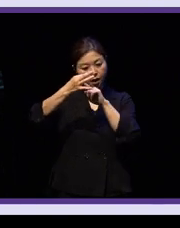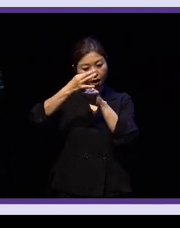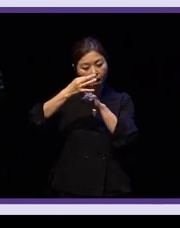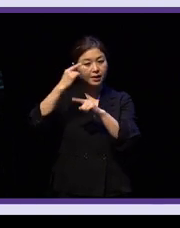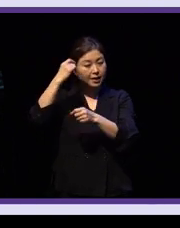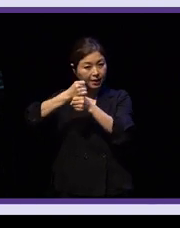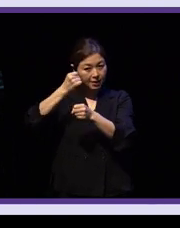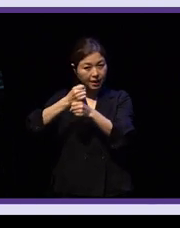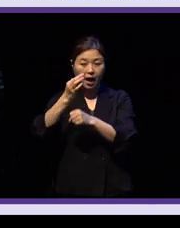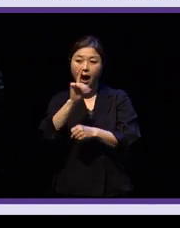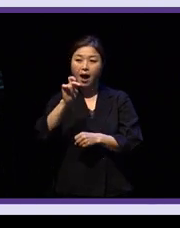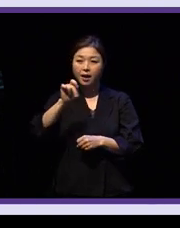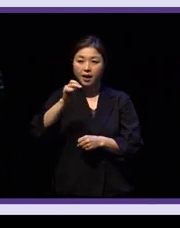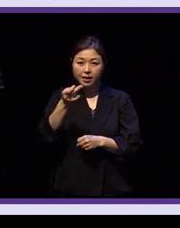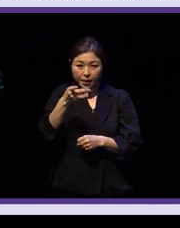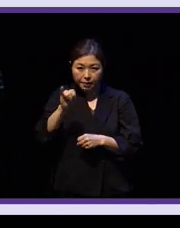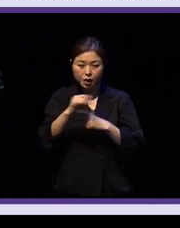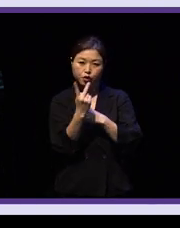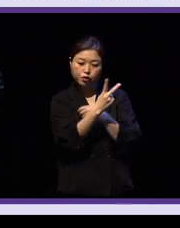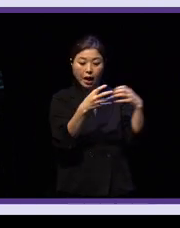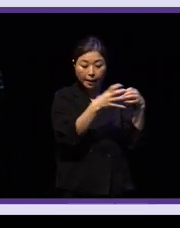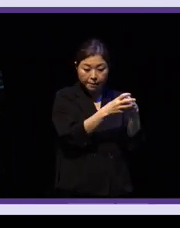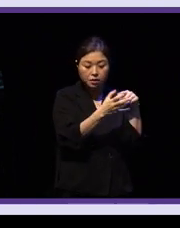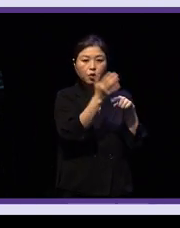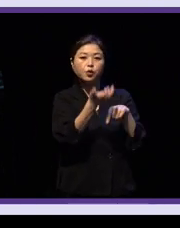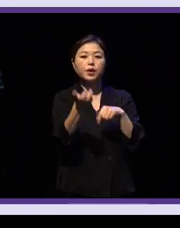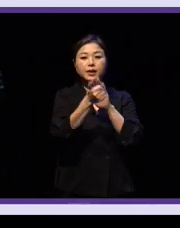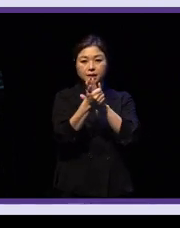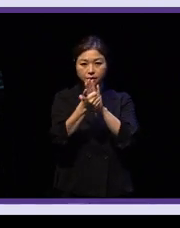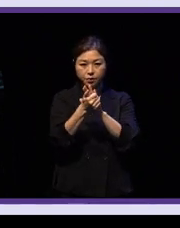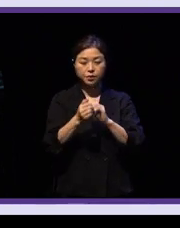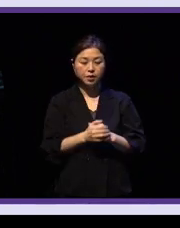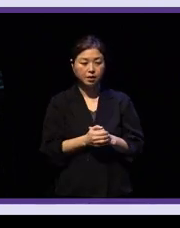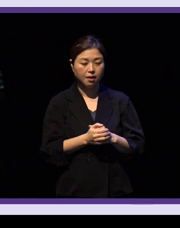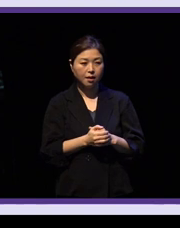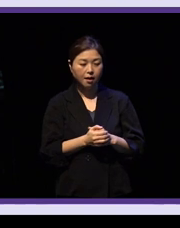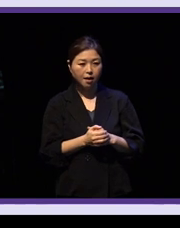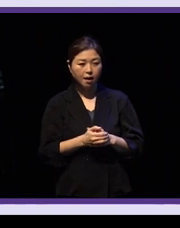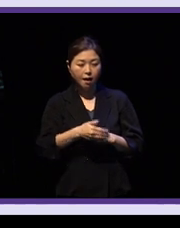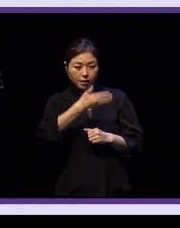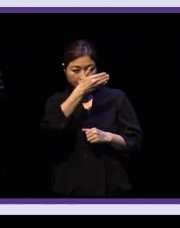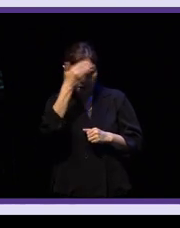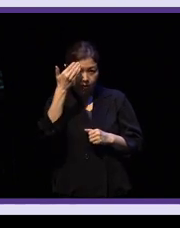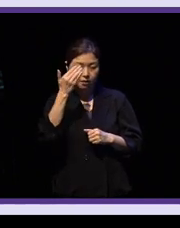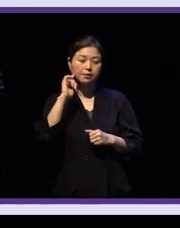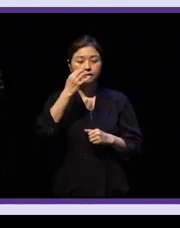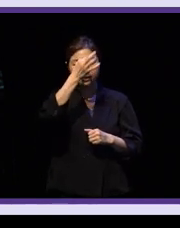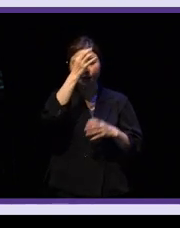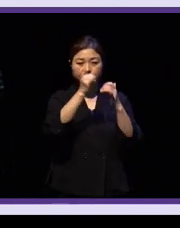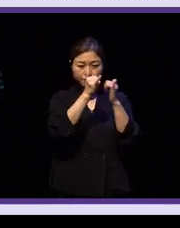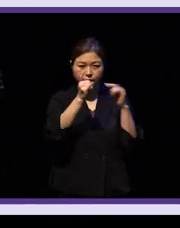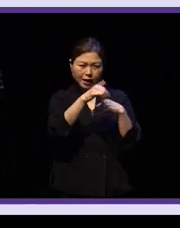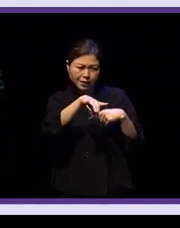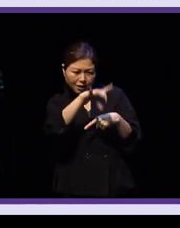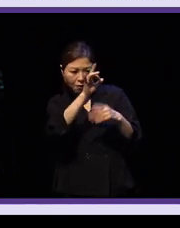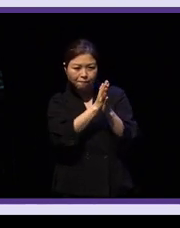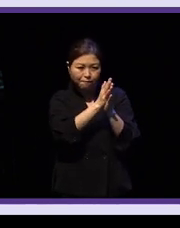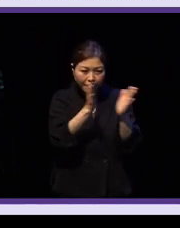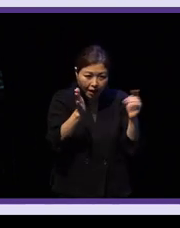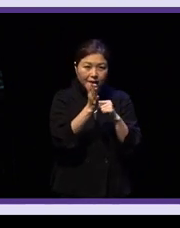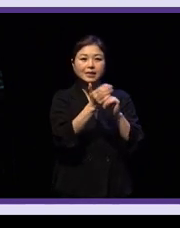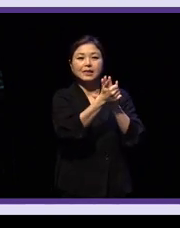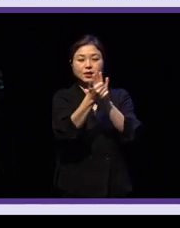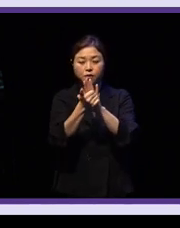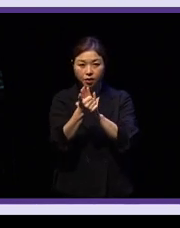이렇게 개선을 하게 된 이유는 저희가 청년 예술가 생애 첫 지원을 시작한 한 5년 전과 비교해서 많은